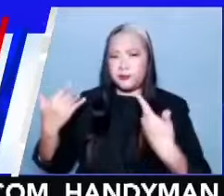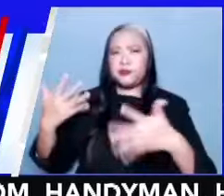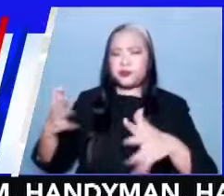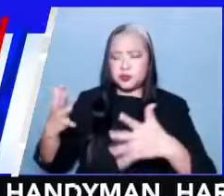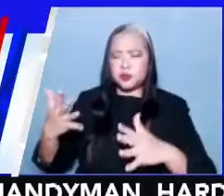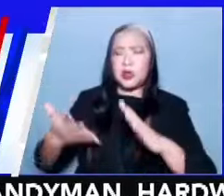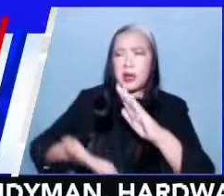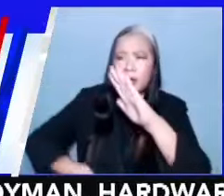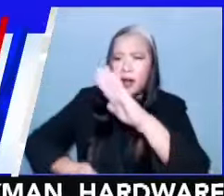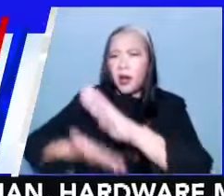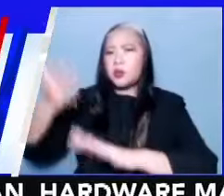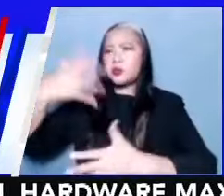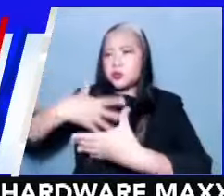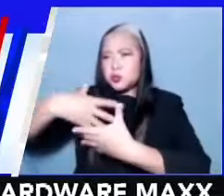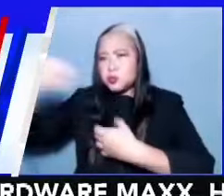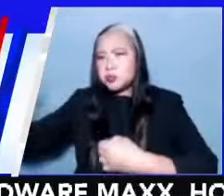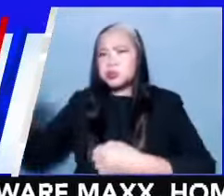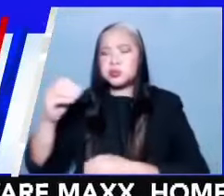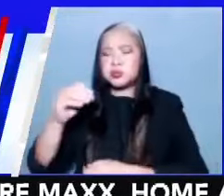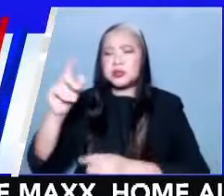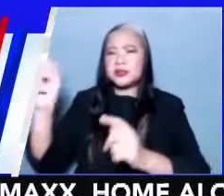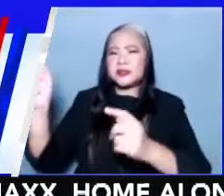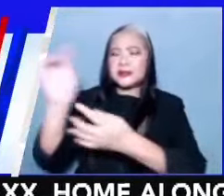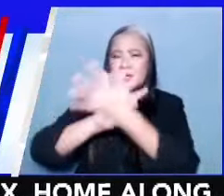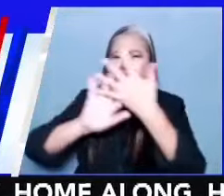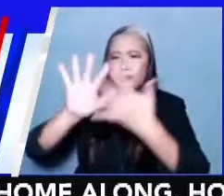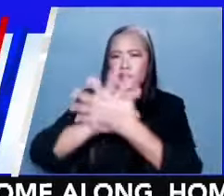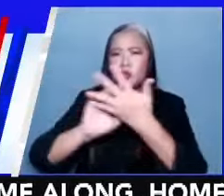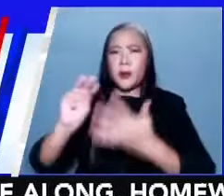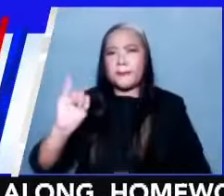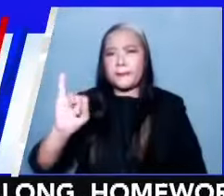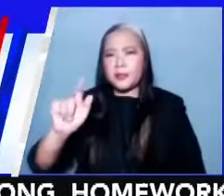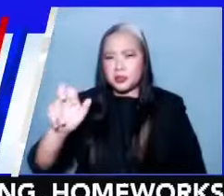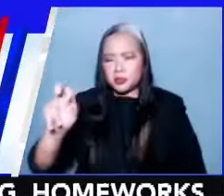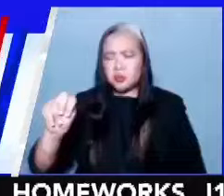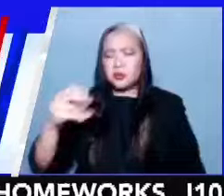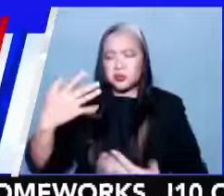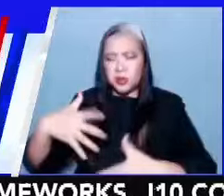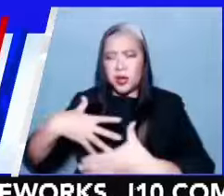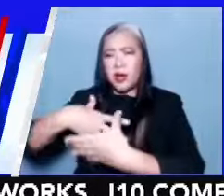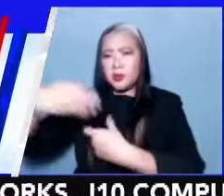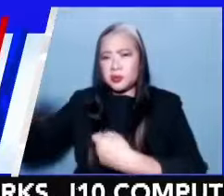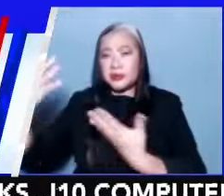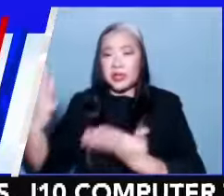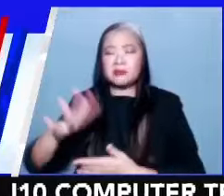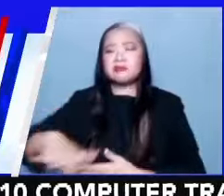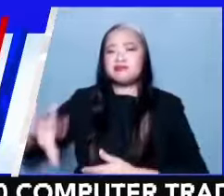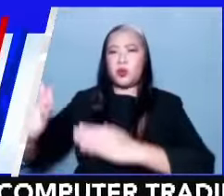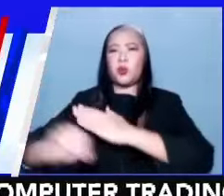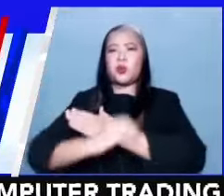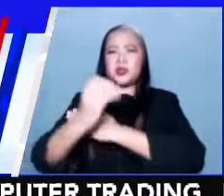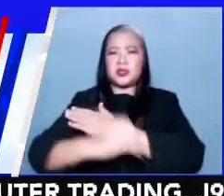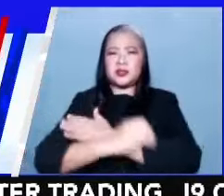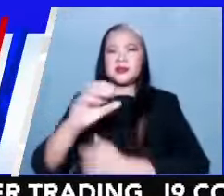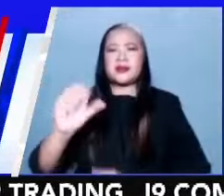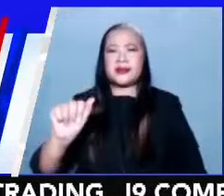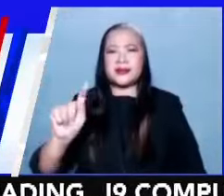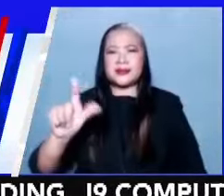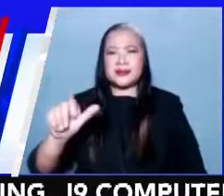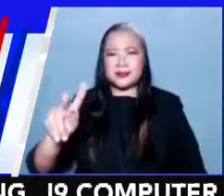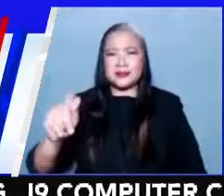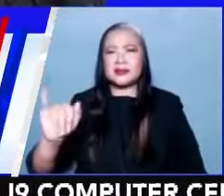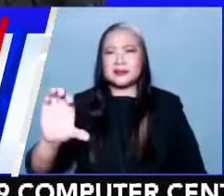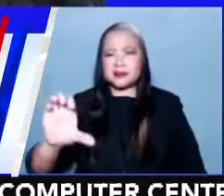po ng Florida ang Hurricane Milton at nasa Atlantic Ocean na po siya. Mm-hmm. So hindi na ganun